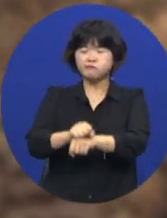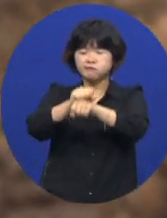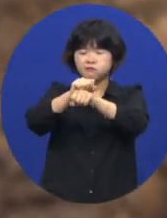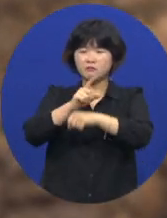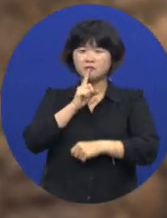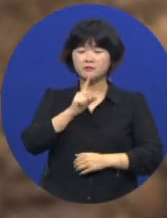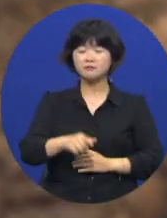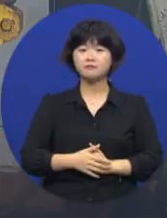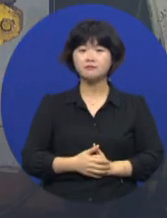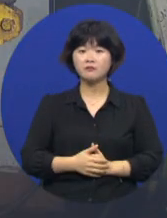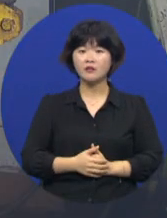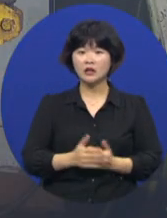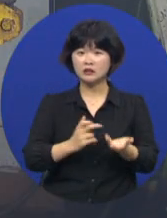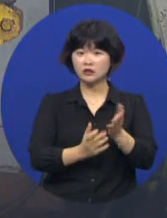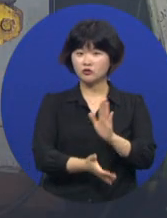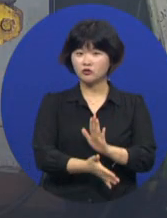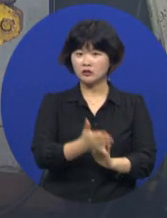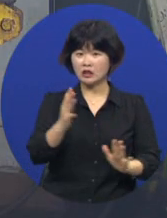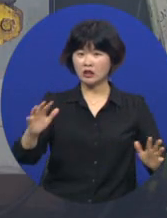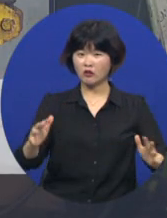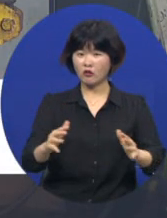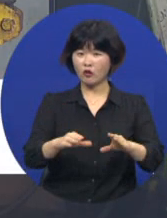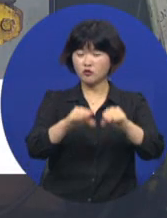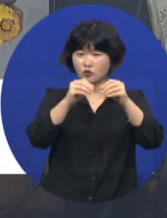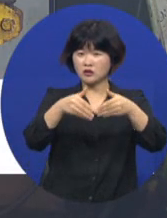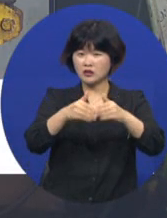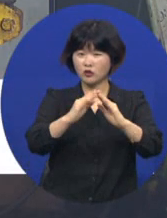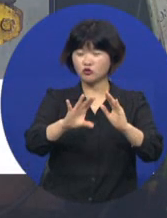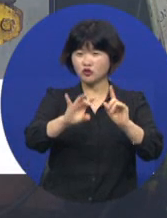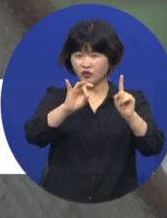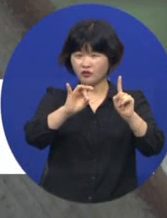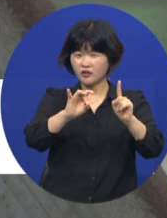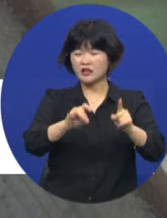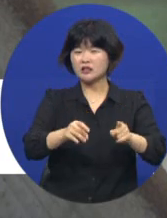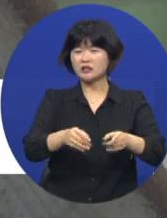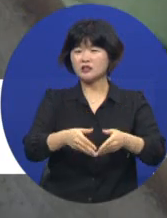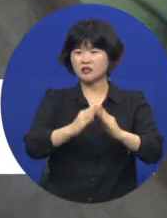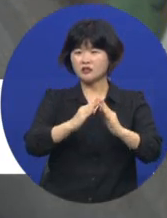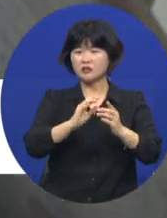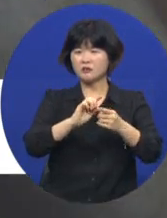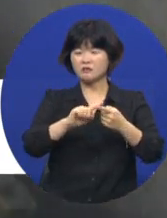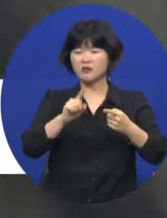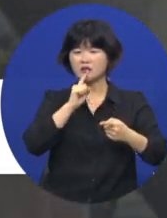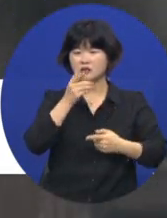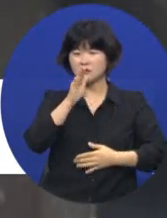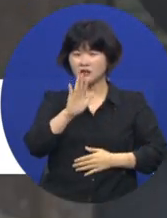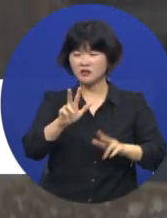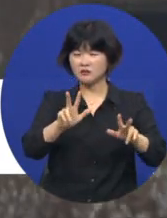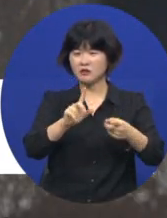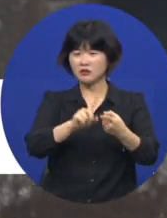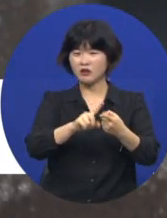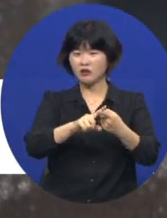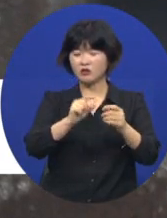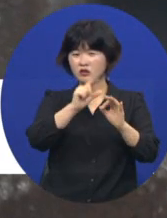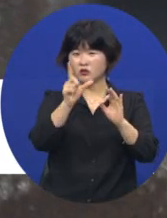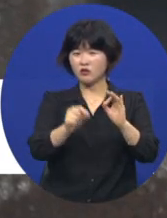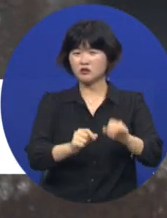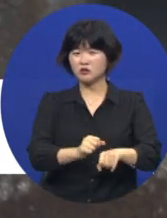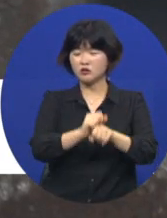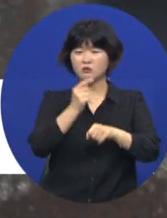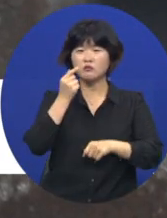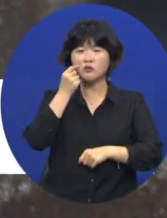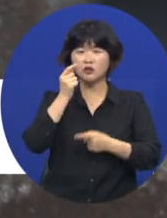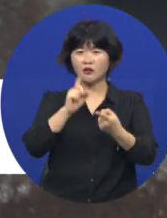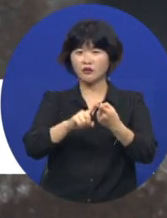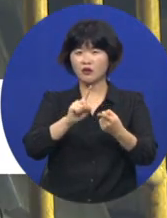겁니다. 제주시는 건조시설 한 대를 우선 설치해 처리하겠다고 밝혔지만 이달 말까지 처리 못해 쌓이는